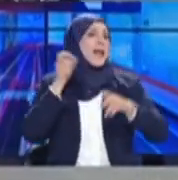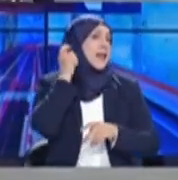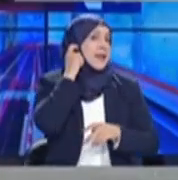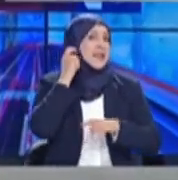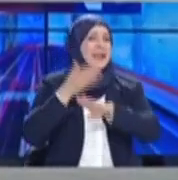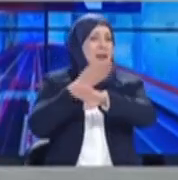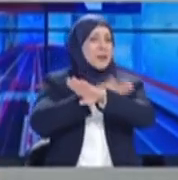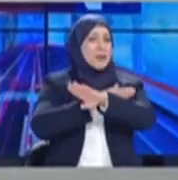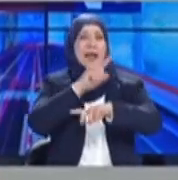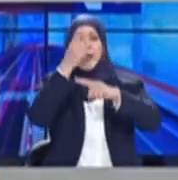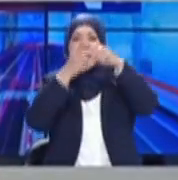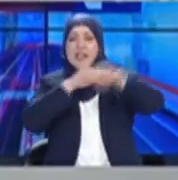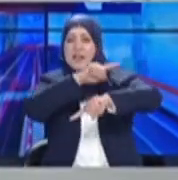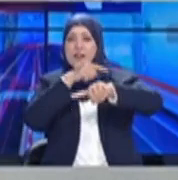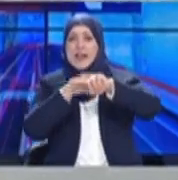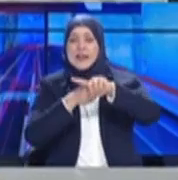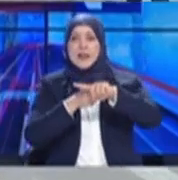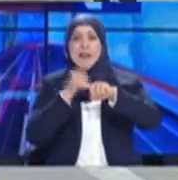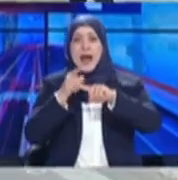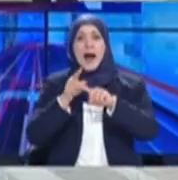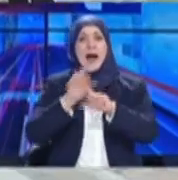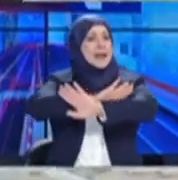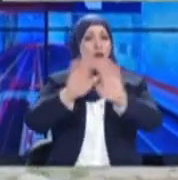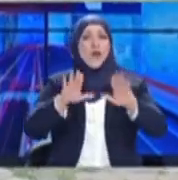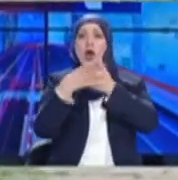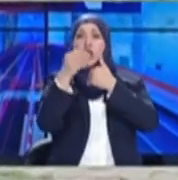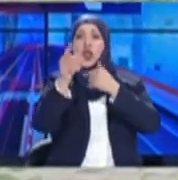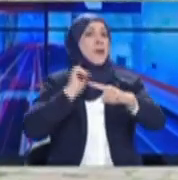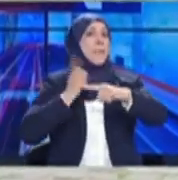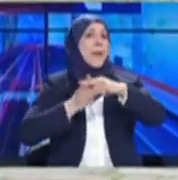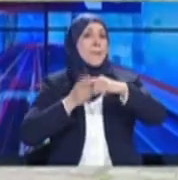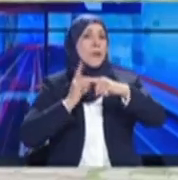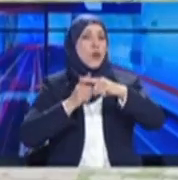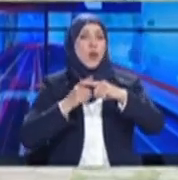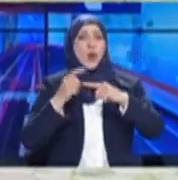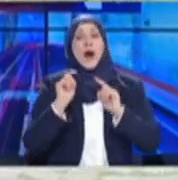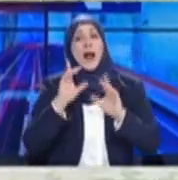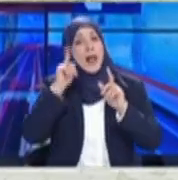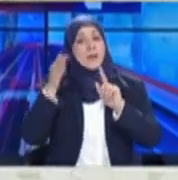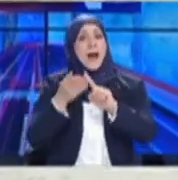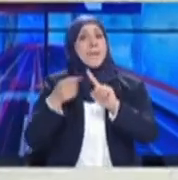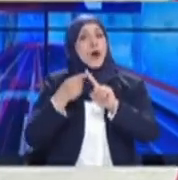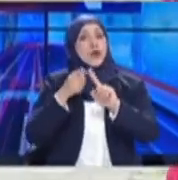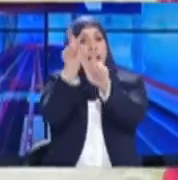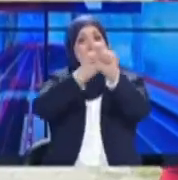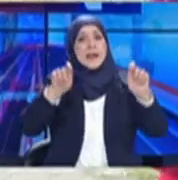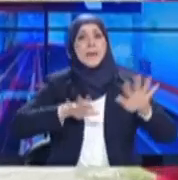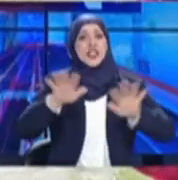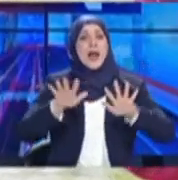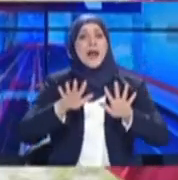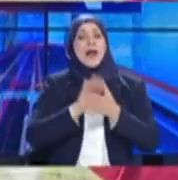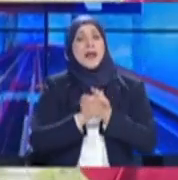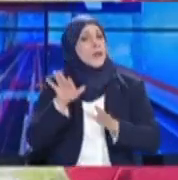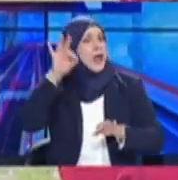نصف ساعه انطلق الح ال حظر التجول فيها لكن نعرف انه حضر التجول ممنوع على كل